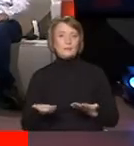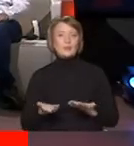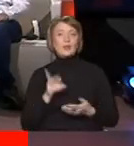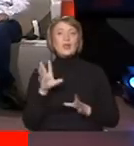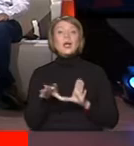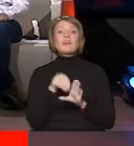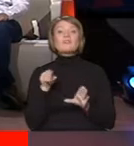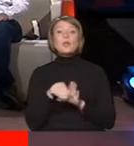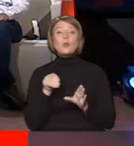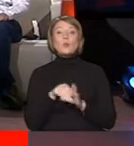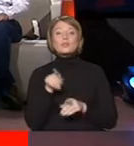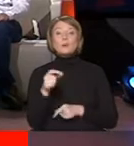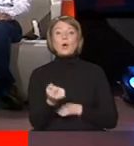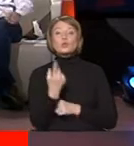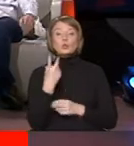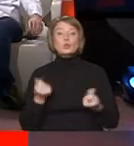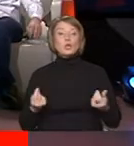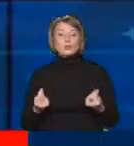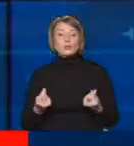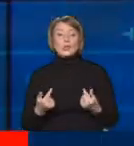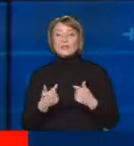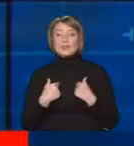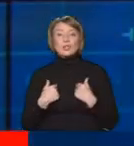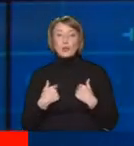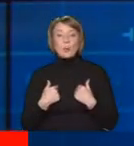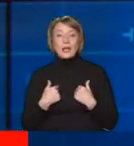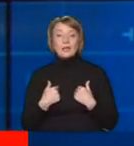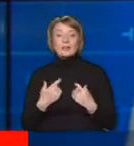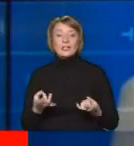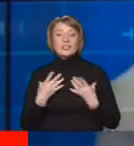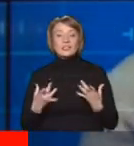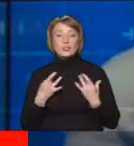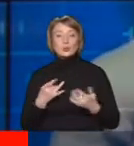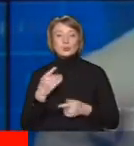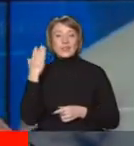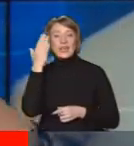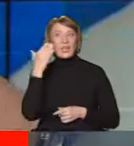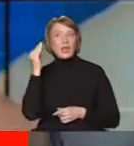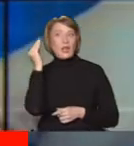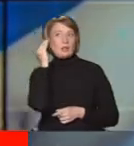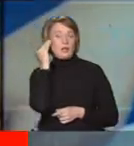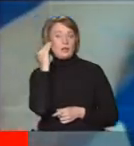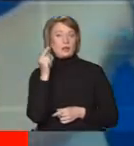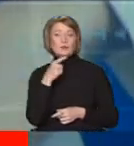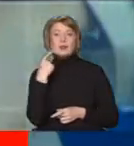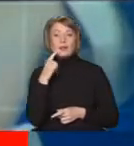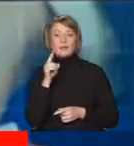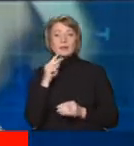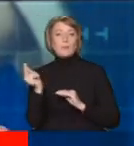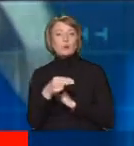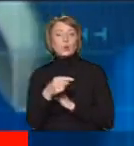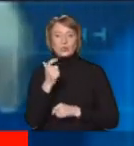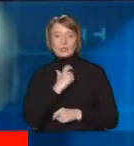звідки йдуть гроші на ці білборди. Але якщо ви до мене, до виборця, не доносите свою ідею, якщо ви не пропагуєте